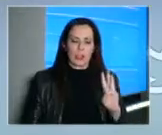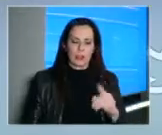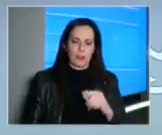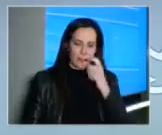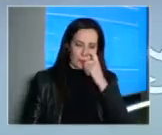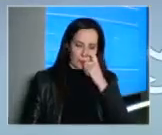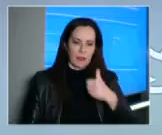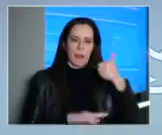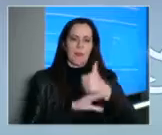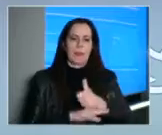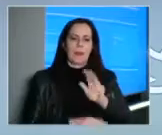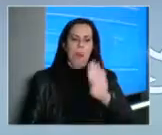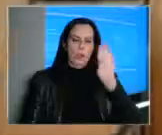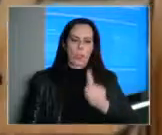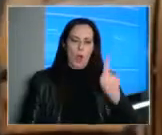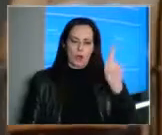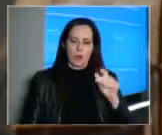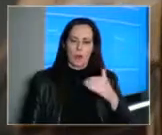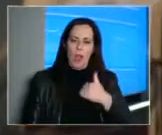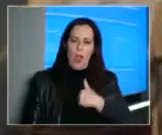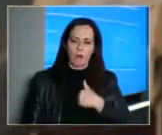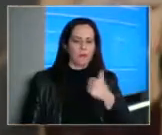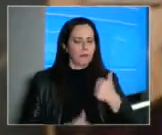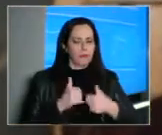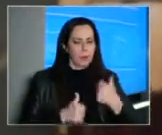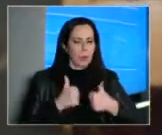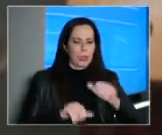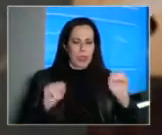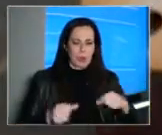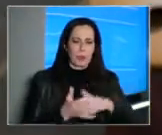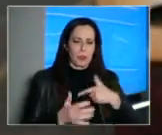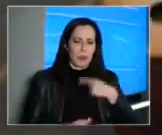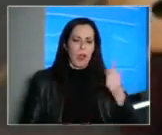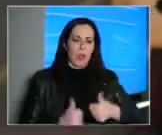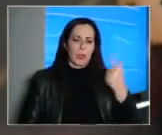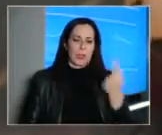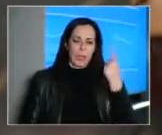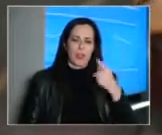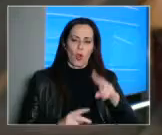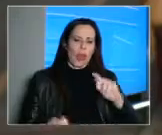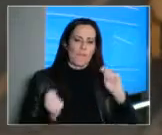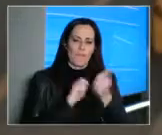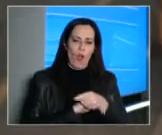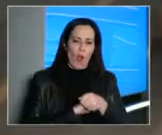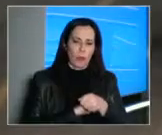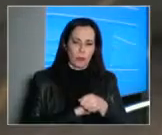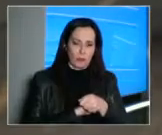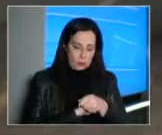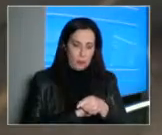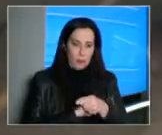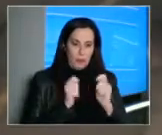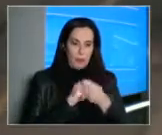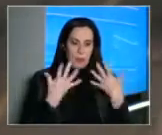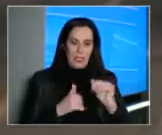וורן ממסצ'וסטס. I'm Jay Inslee and I'm running for president because I'm the only candidate who will make defeating climate